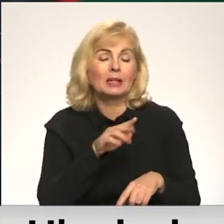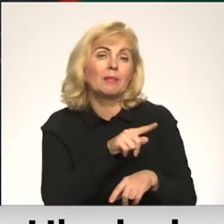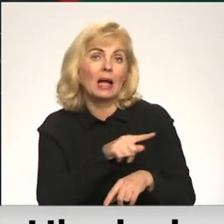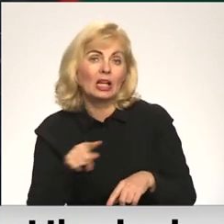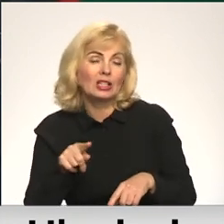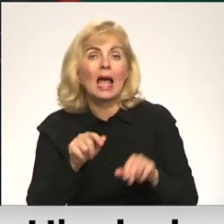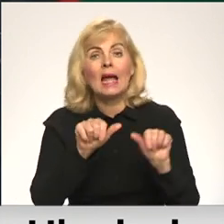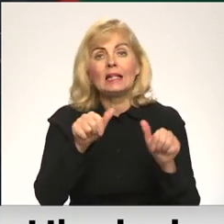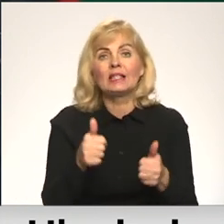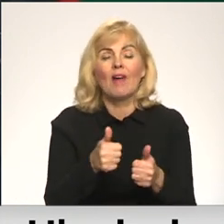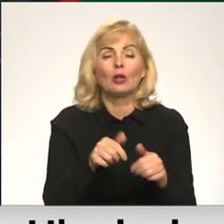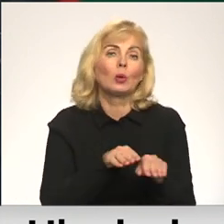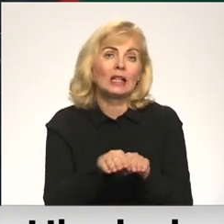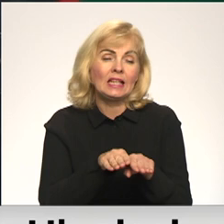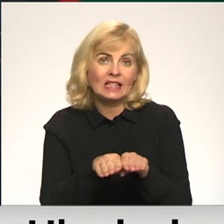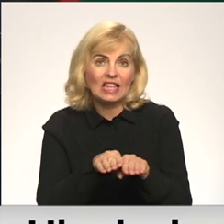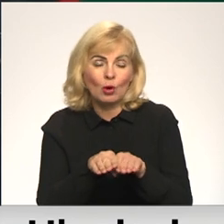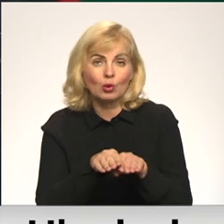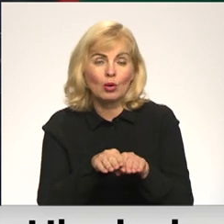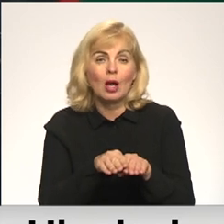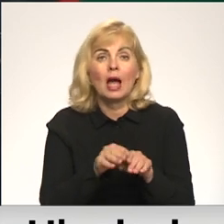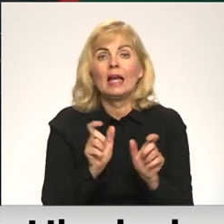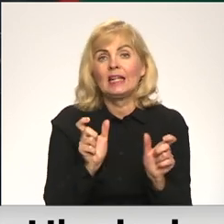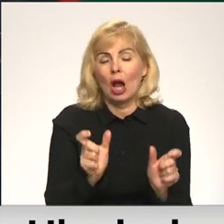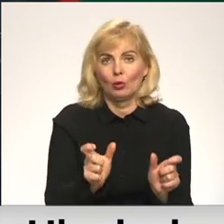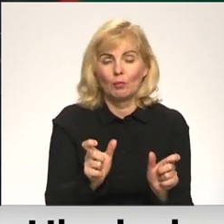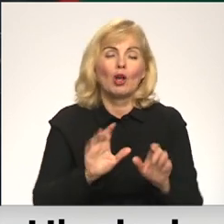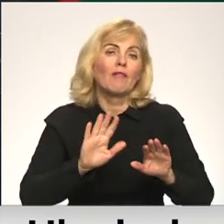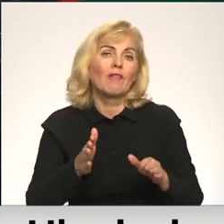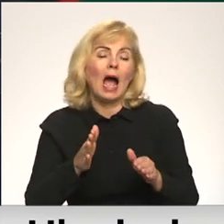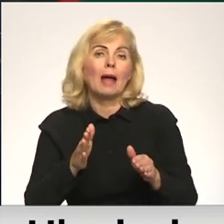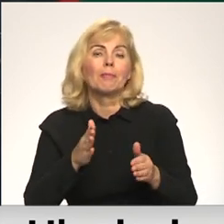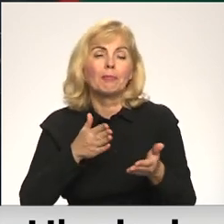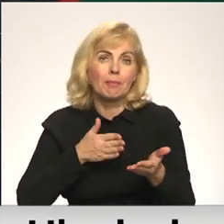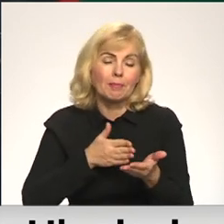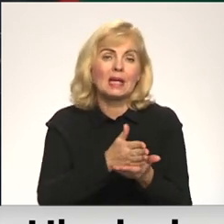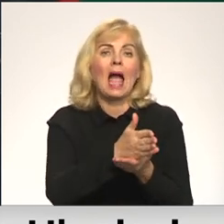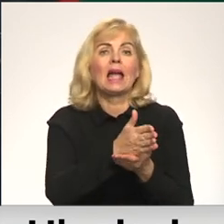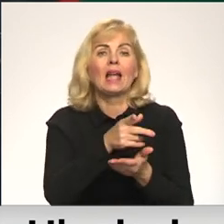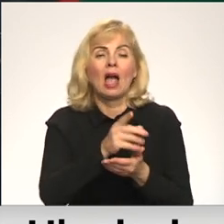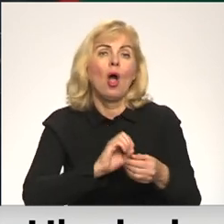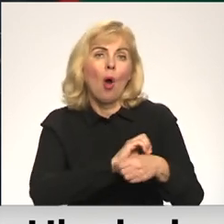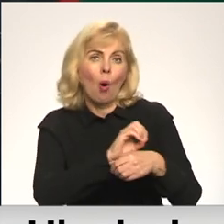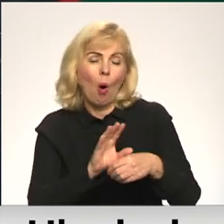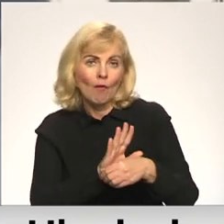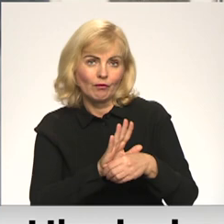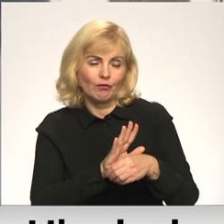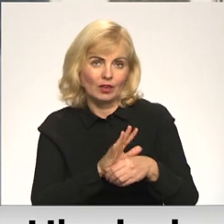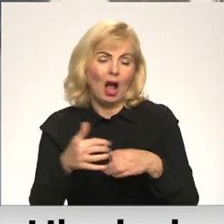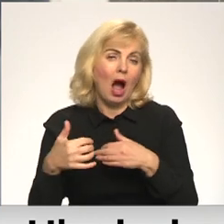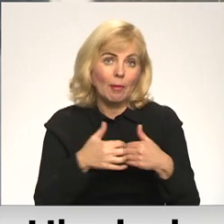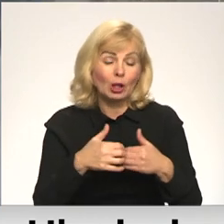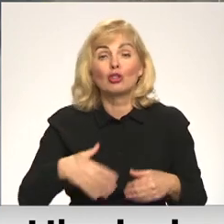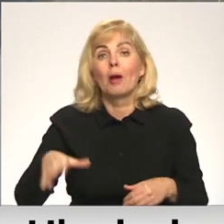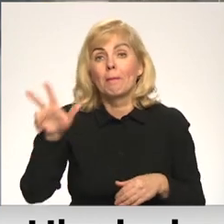līdz marta mēnesim izveidot līdzīgus ierobežojumus vai pieeju šai Covid pandēmija apkarošanai.